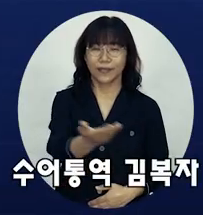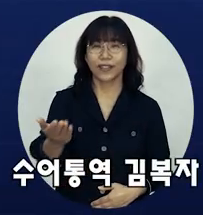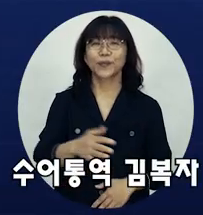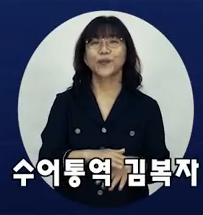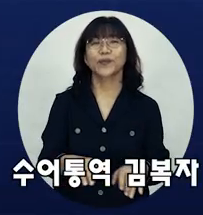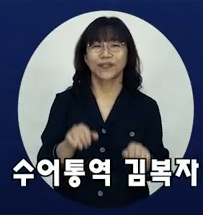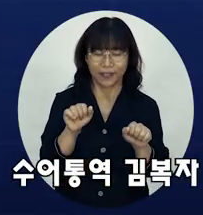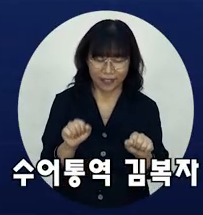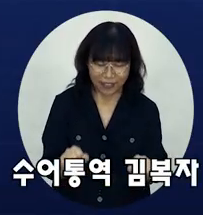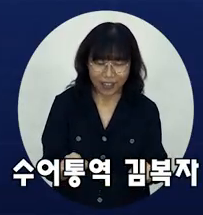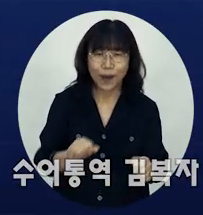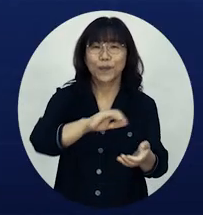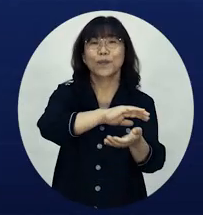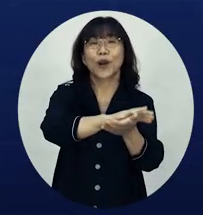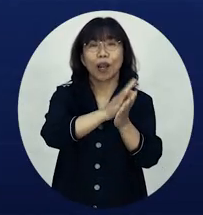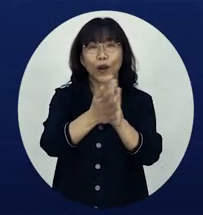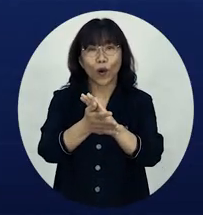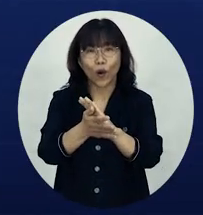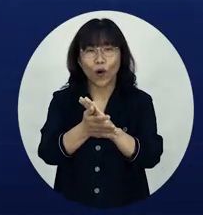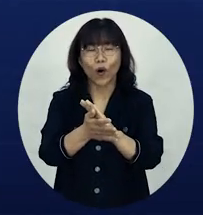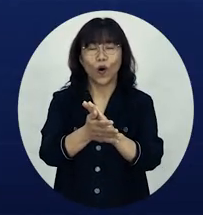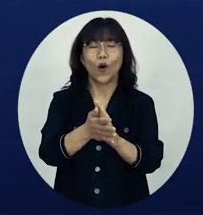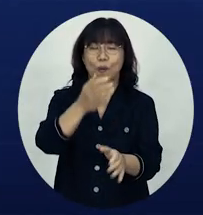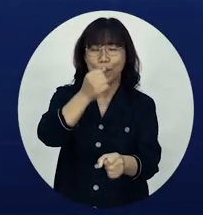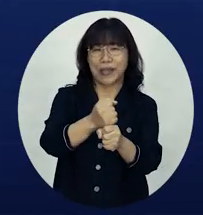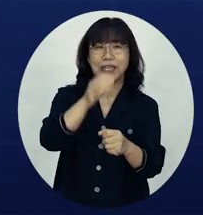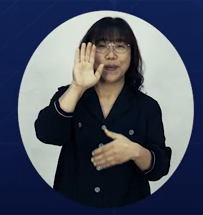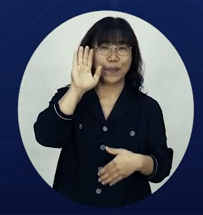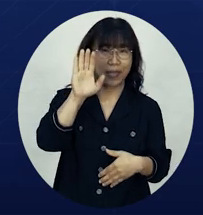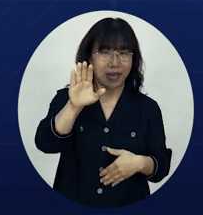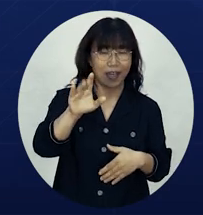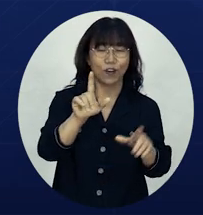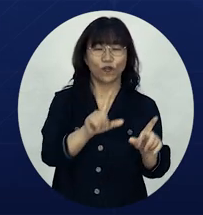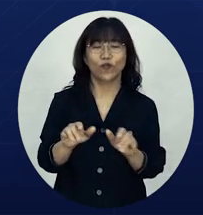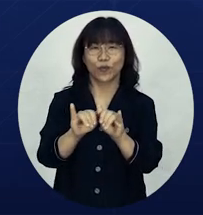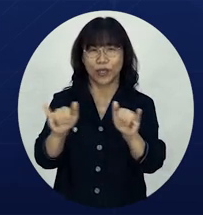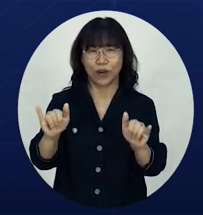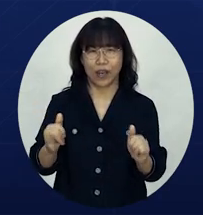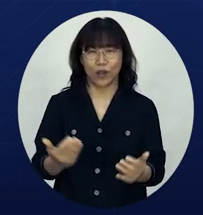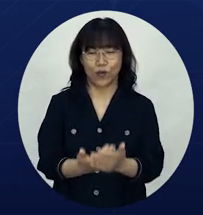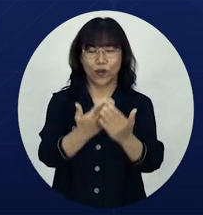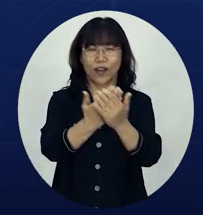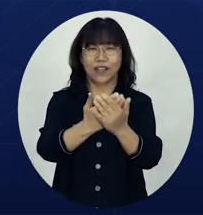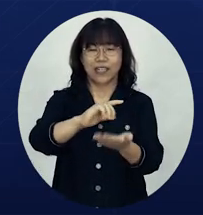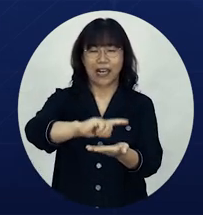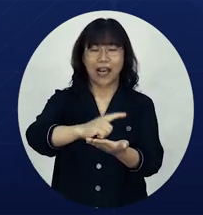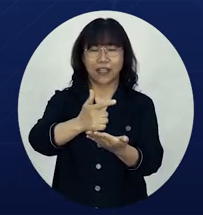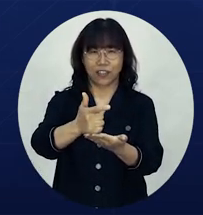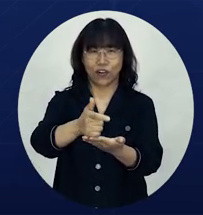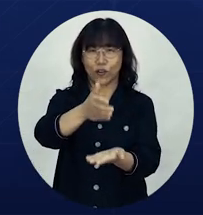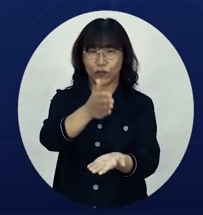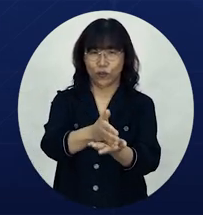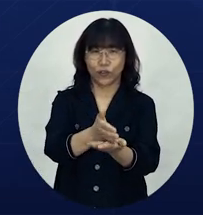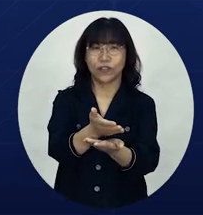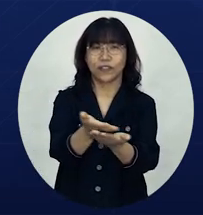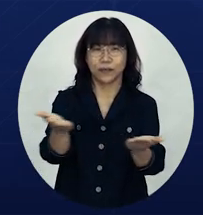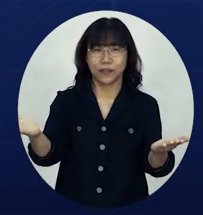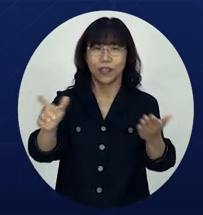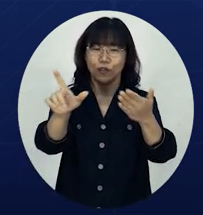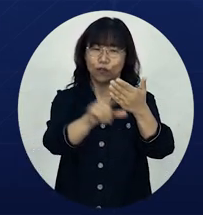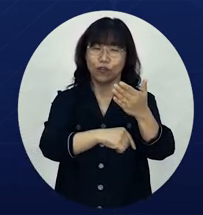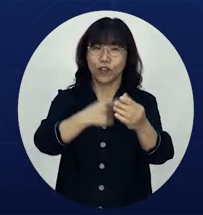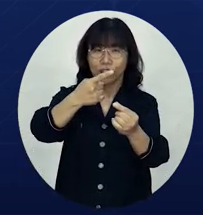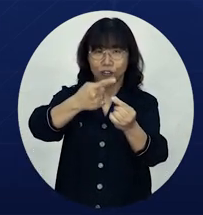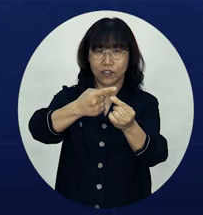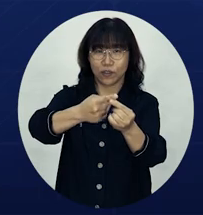고민 여러분 안녕하십니까 변화로 만드는 미래 구민과 도약하는 강서 아이 감소 tv 김인 줍니다 9월 첫째 주